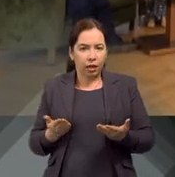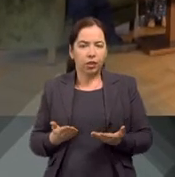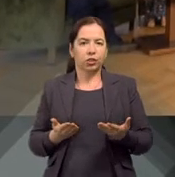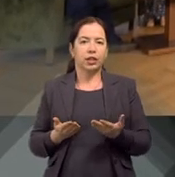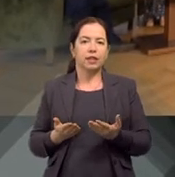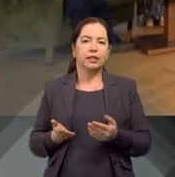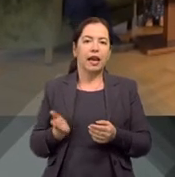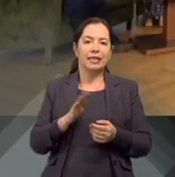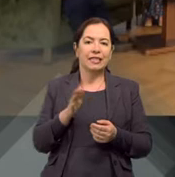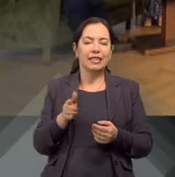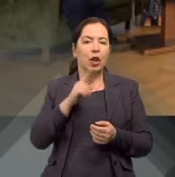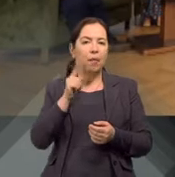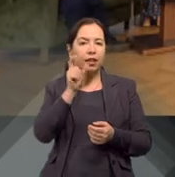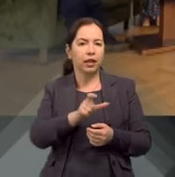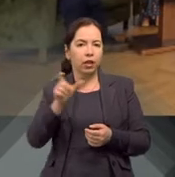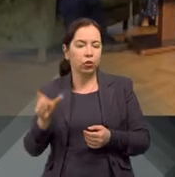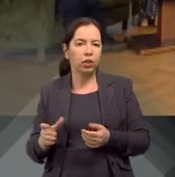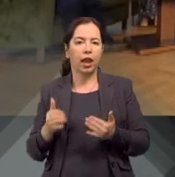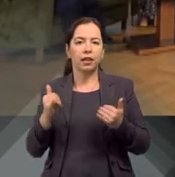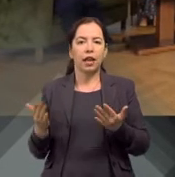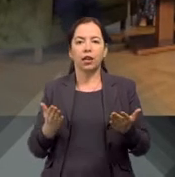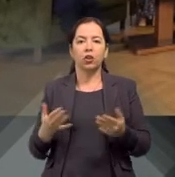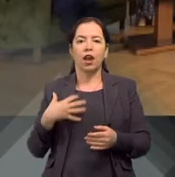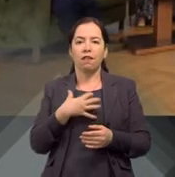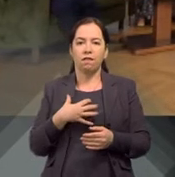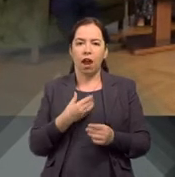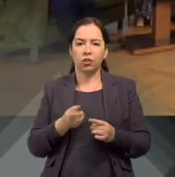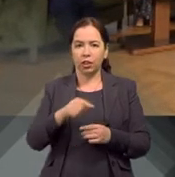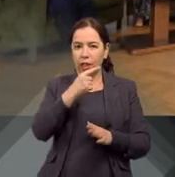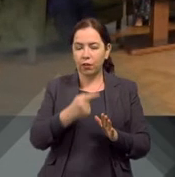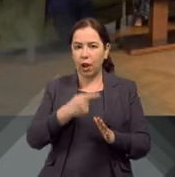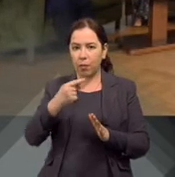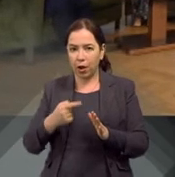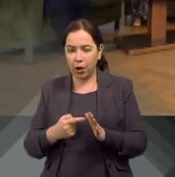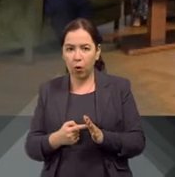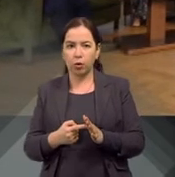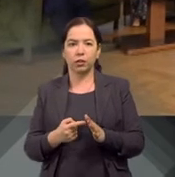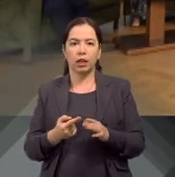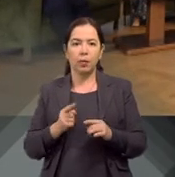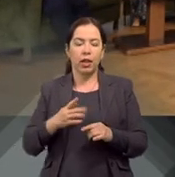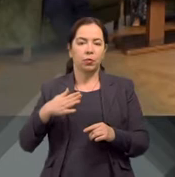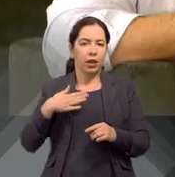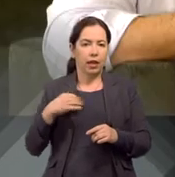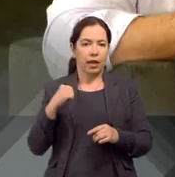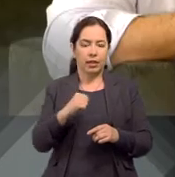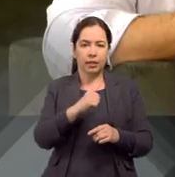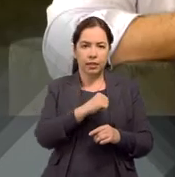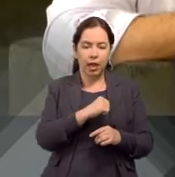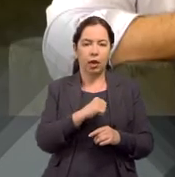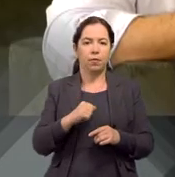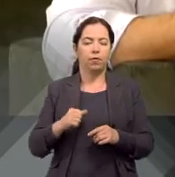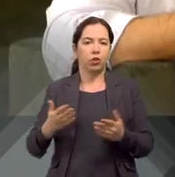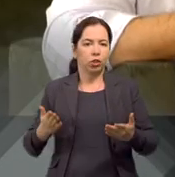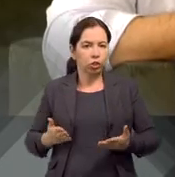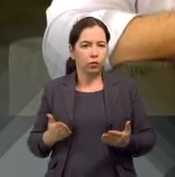пульсируют, привела к тому, что большую часть жизни я провел в каком-то изумлении перед этим внутренним ребенком. И